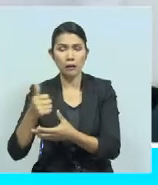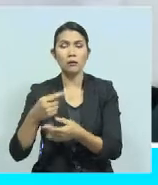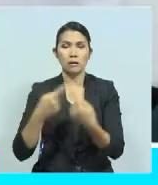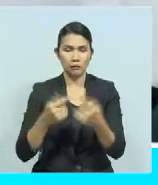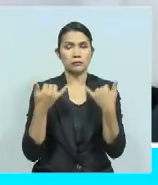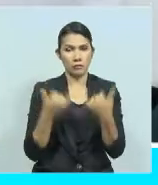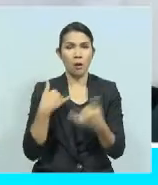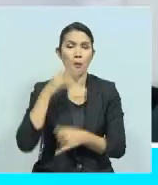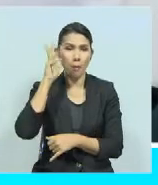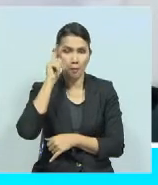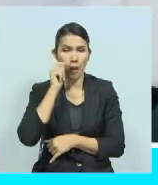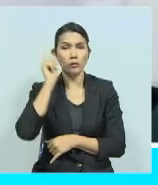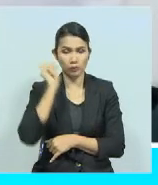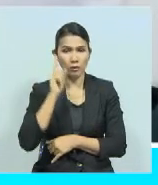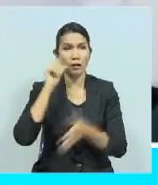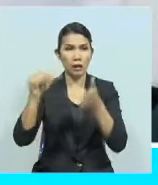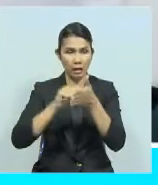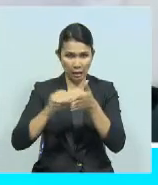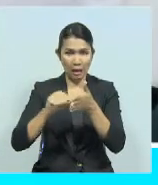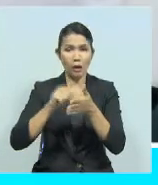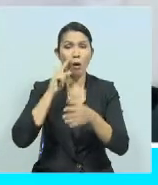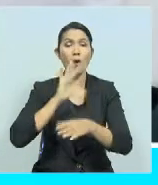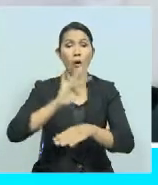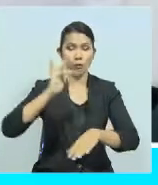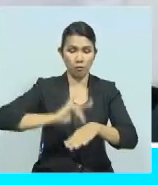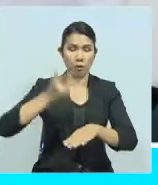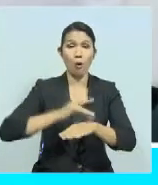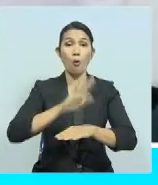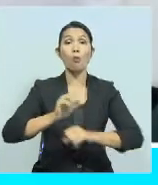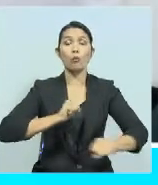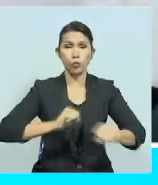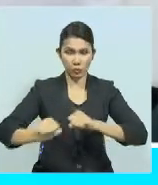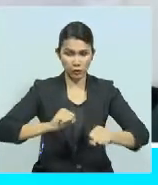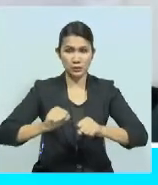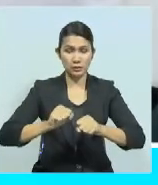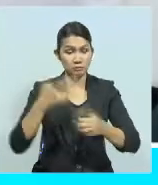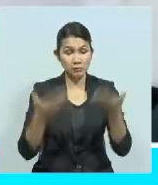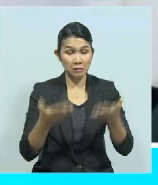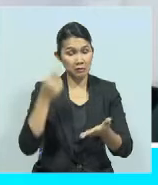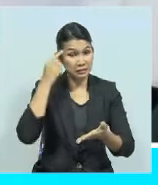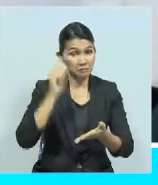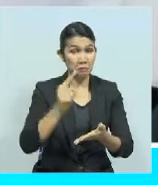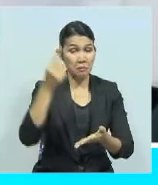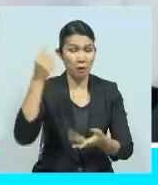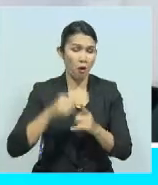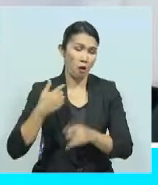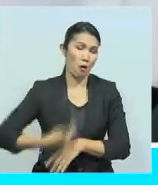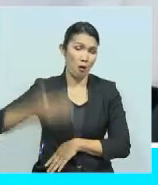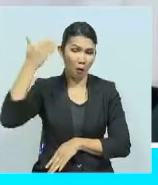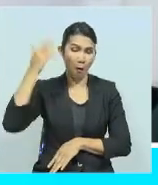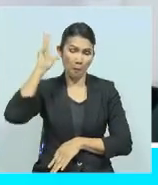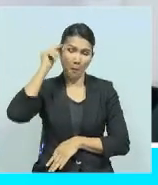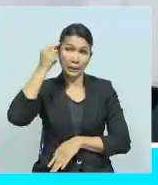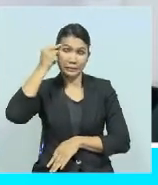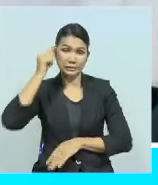ปรับและก็เข้าใจในเรื่องของธรรมชาติของวัยรุ่นแล้วก็แนวคิดที่มันอาจจะเปลี่ยนไปจากยุคของพ่อ